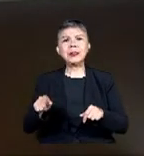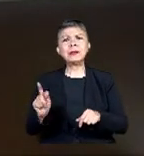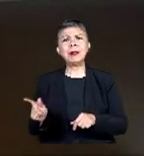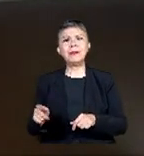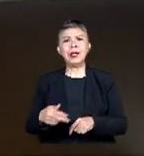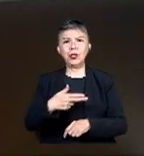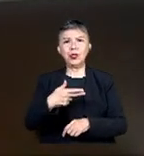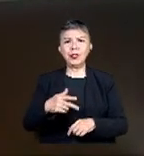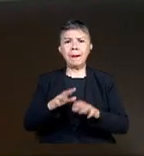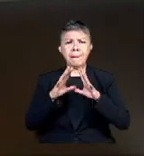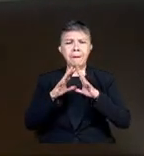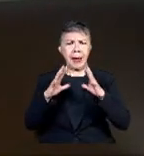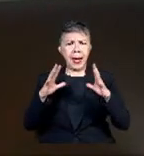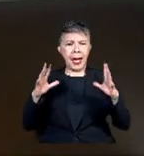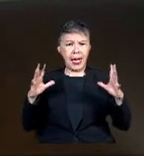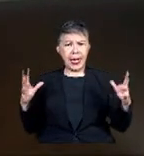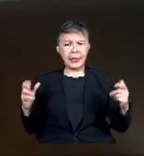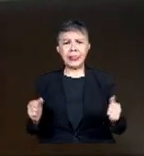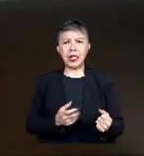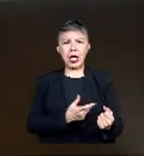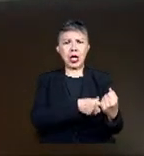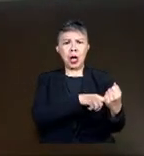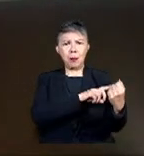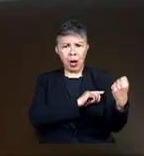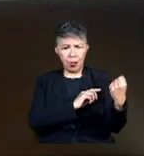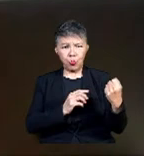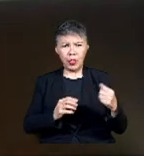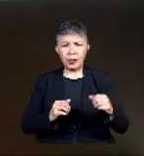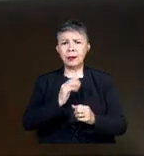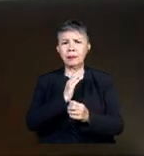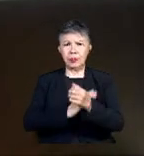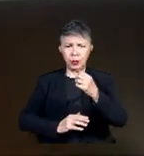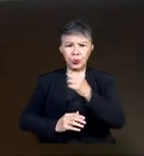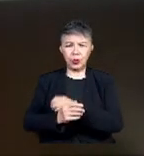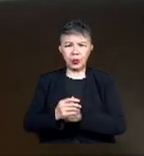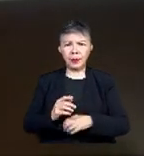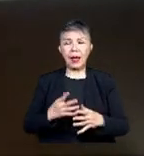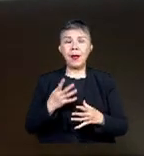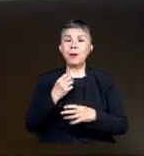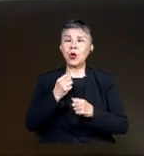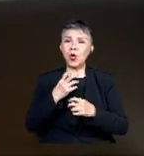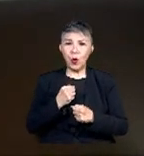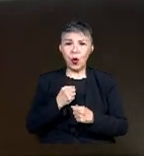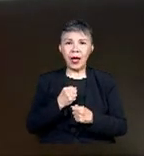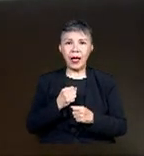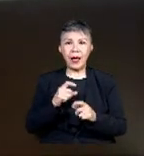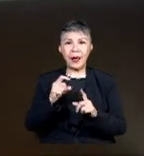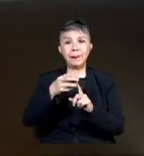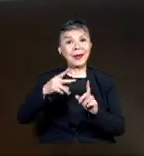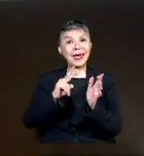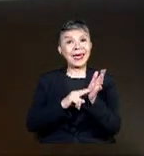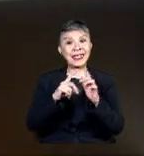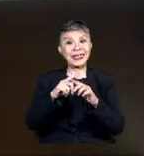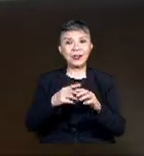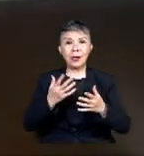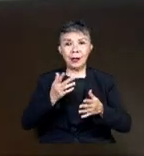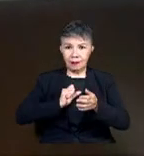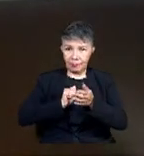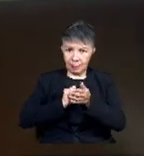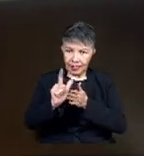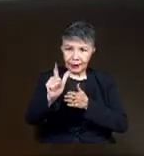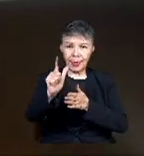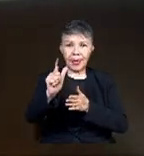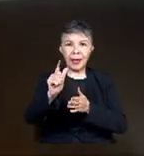Indonesia selalu bangga dengan kemampuan penyandang disabilitas. Mudah-mudahan Peparnas ini berjalan dengan